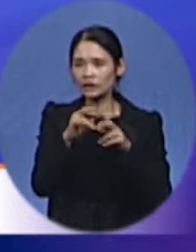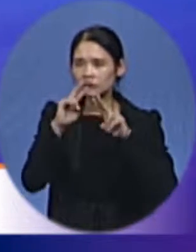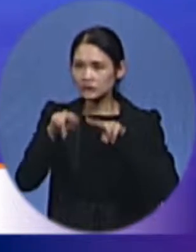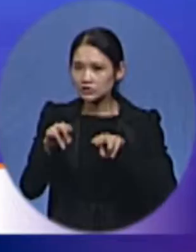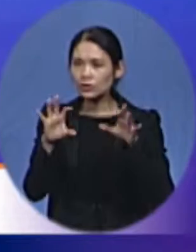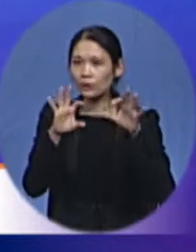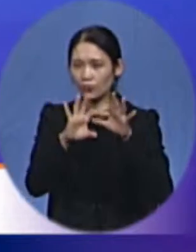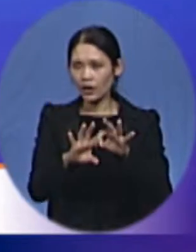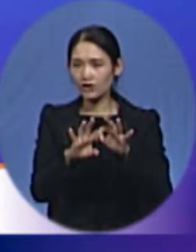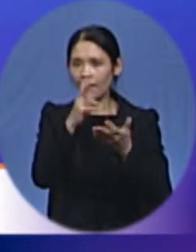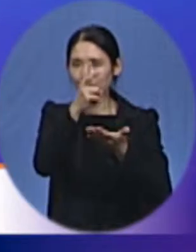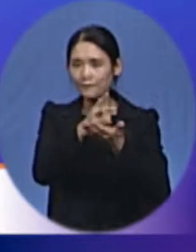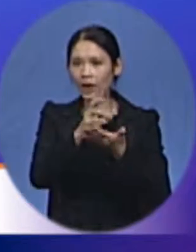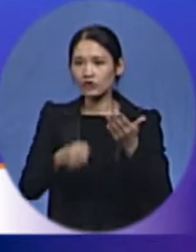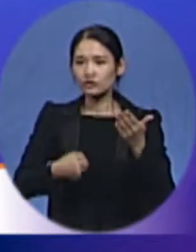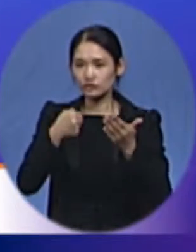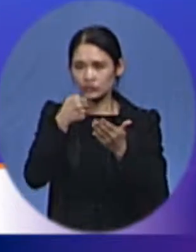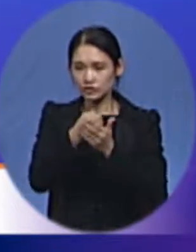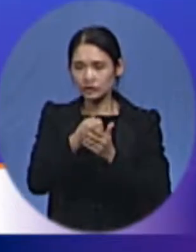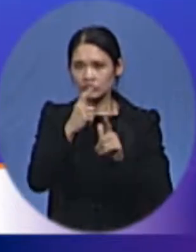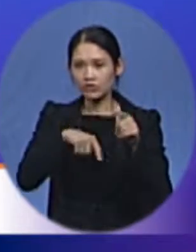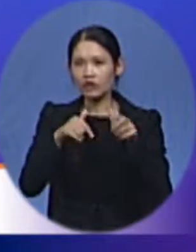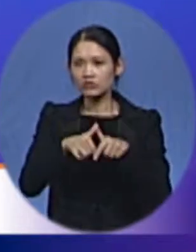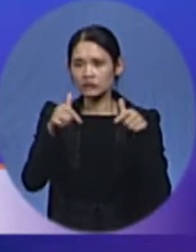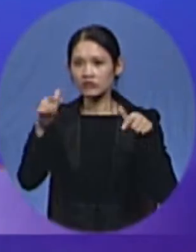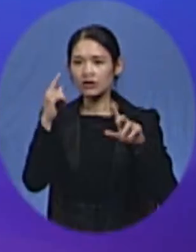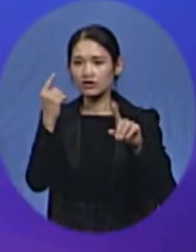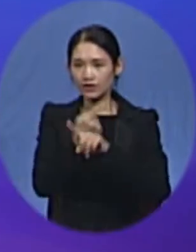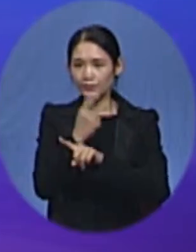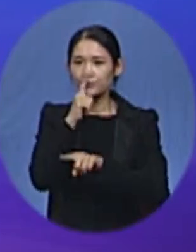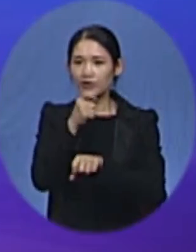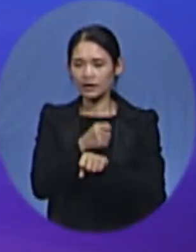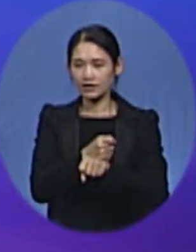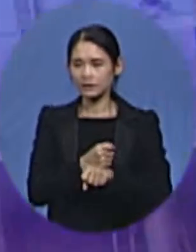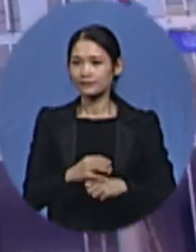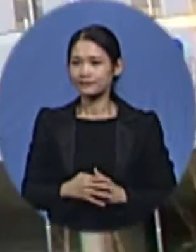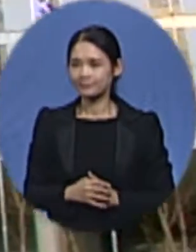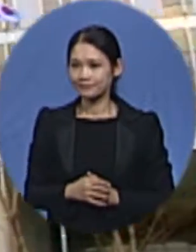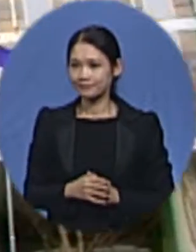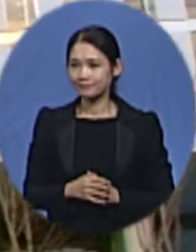등에 관련된 법 규정이 대폭 정비된다고 밝혔습니다.